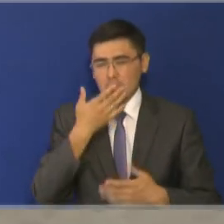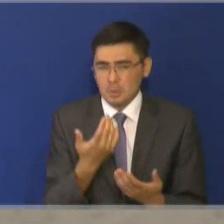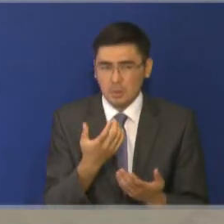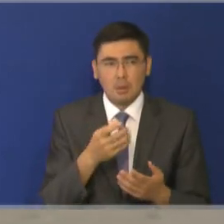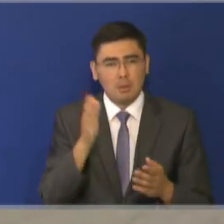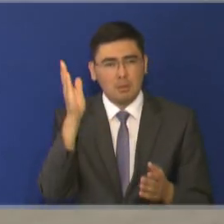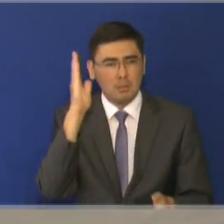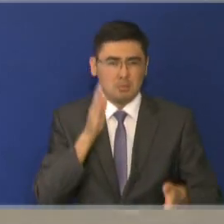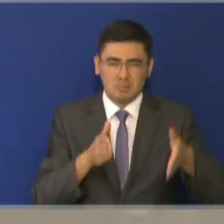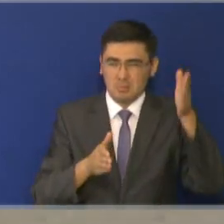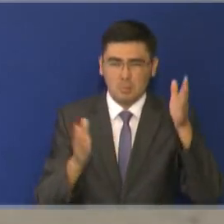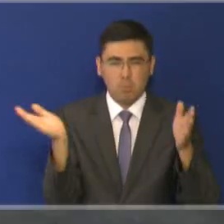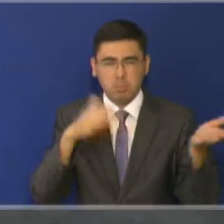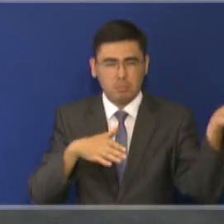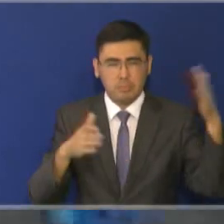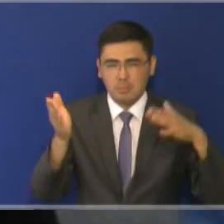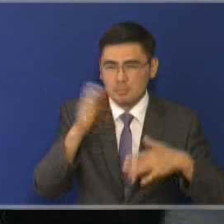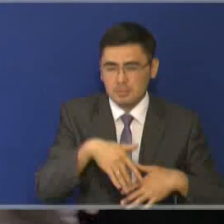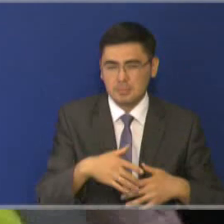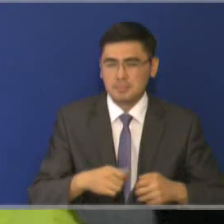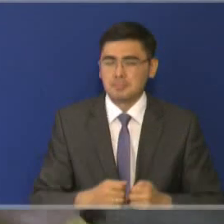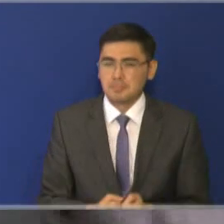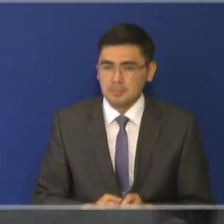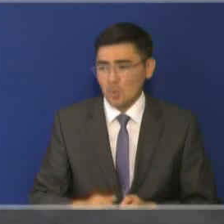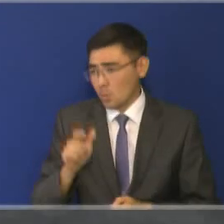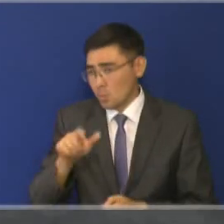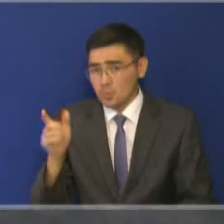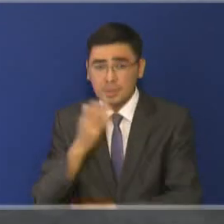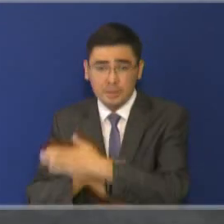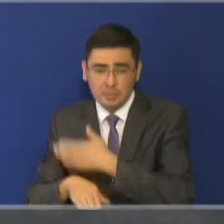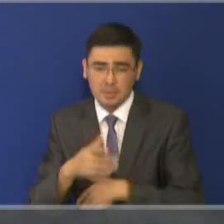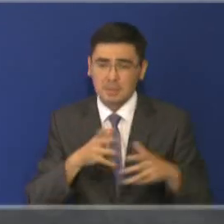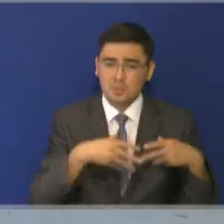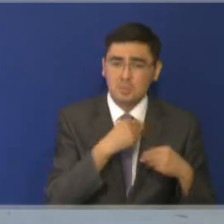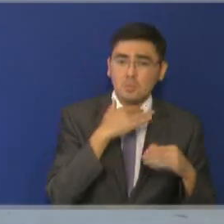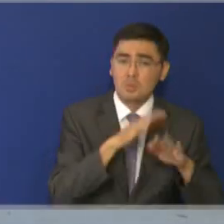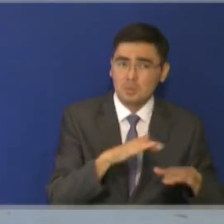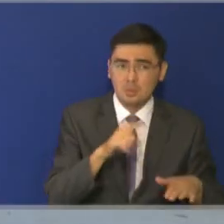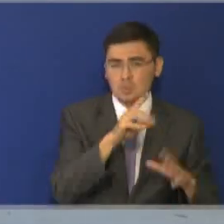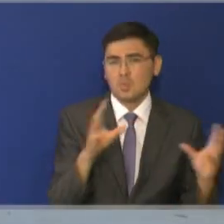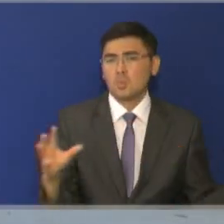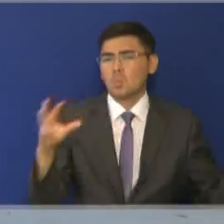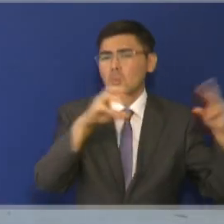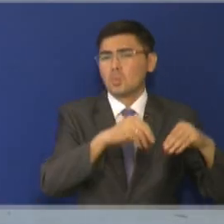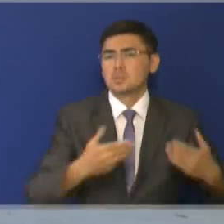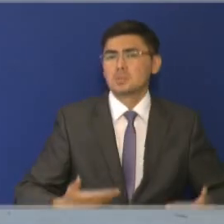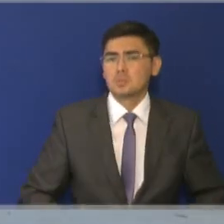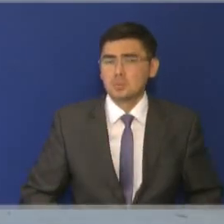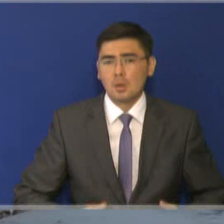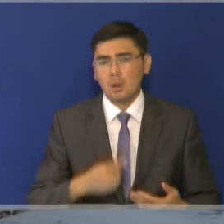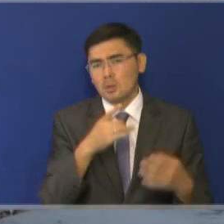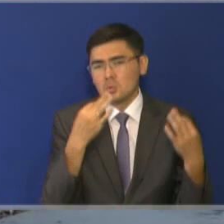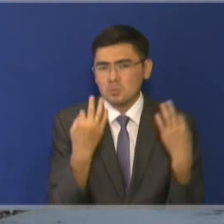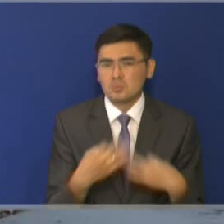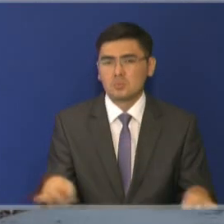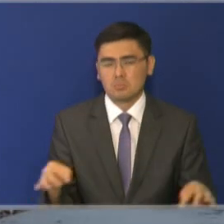жаяу жүргіншілер жолының тозығы жеткен. Мұнда мүмкіндігі шектеулі жандар мен көпбалалы отбасылар тұратынын ескерсек, олардың емін еркін жүріп тұруына